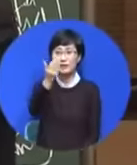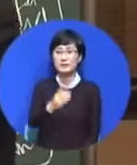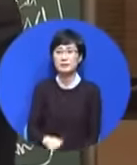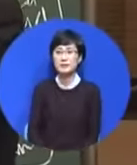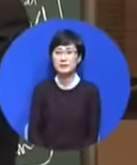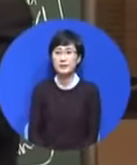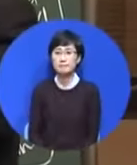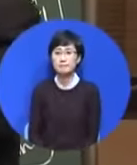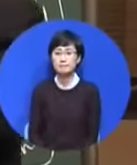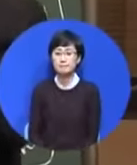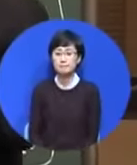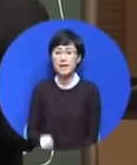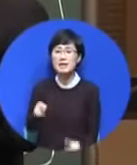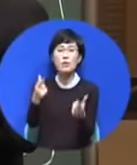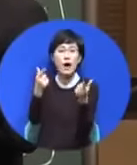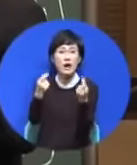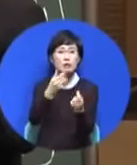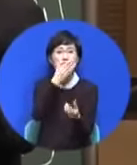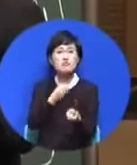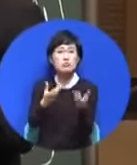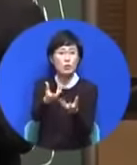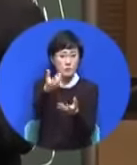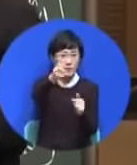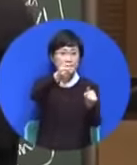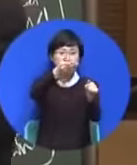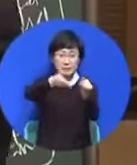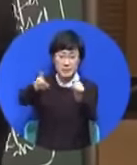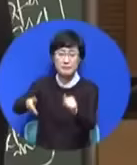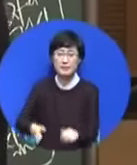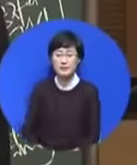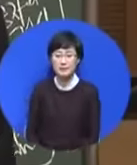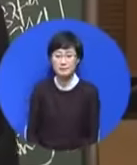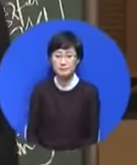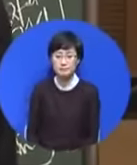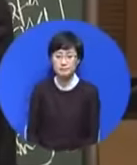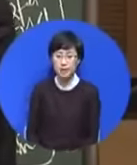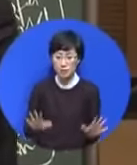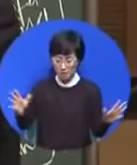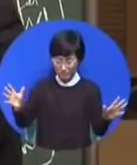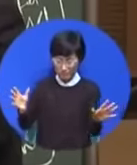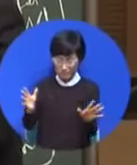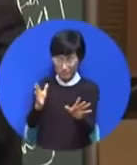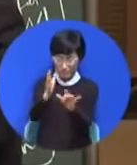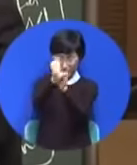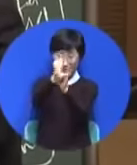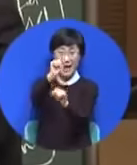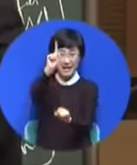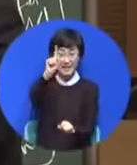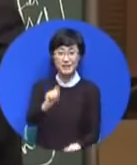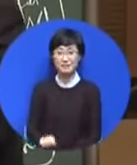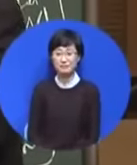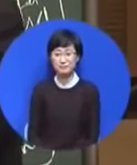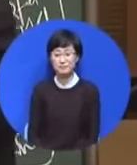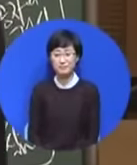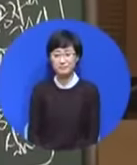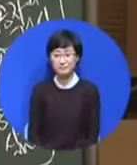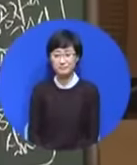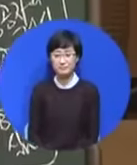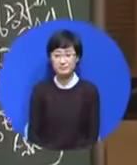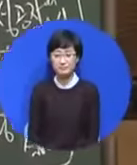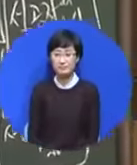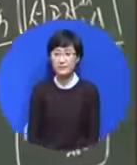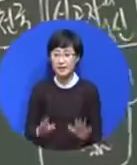성취되기이 축복을 받으시라 자 한마디로 결론 내겠습니다